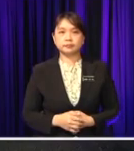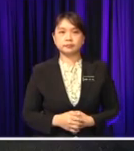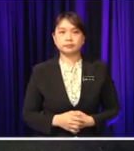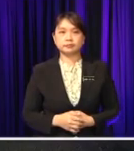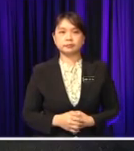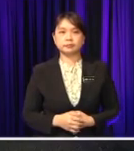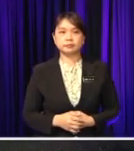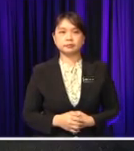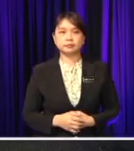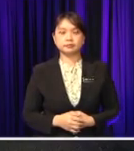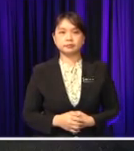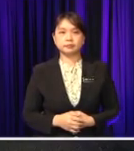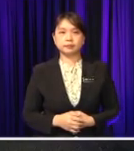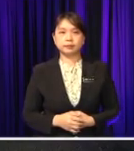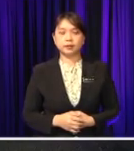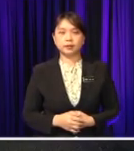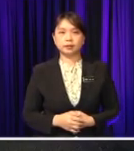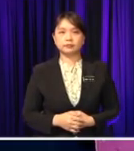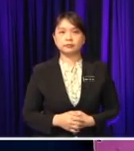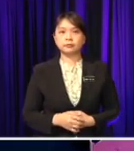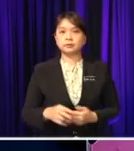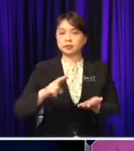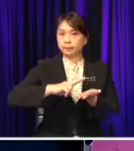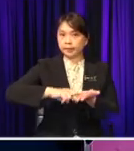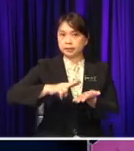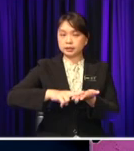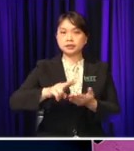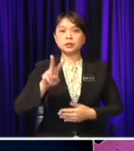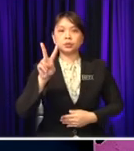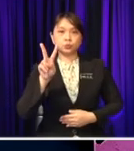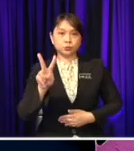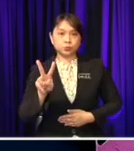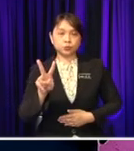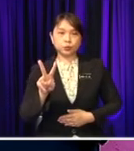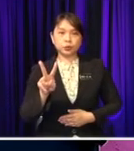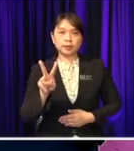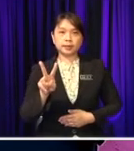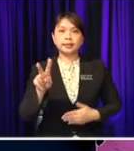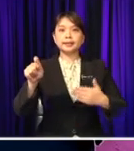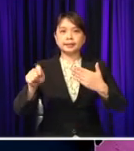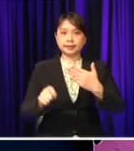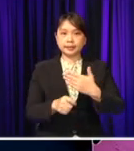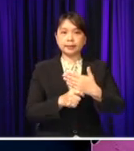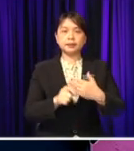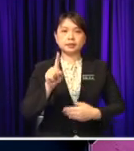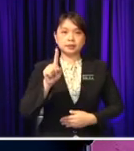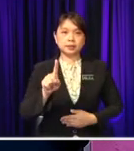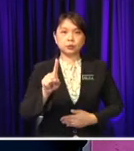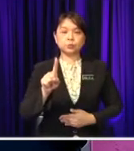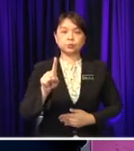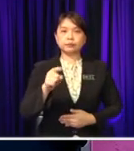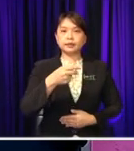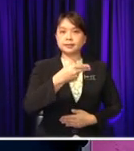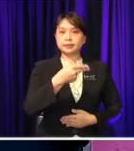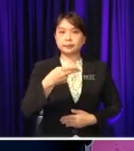kita baca matematika 2 + 1 = sekali